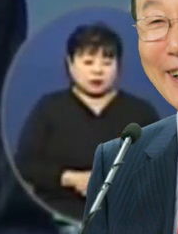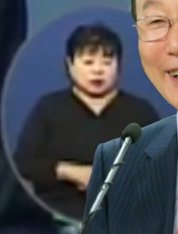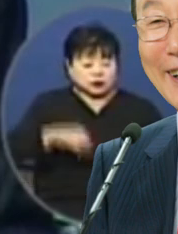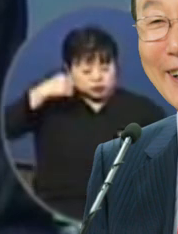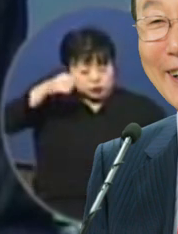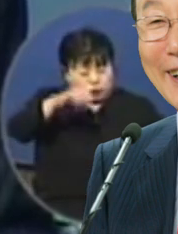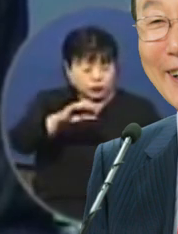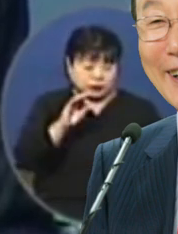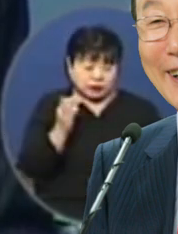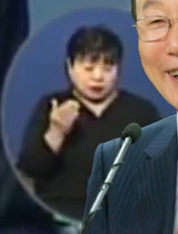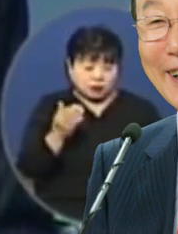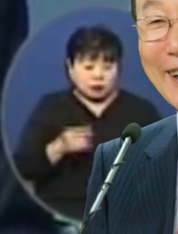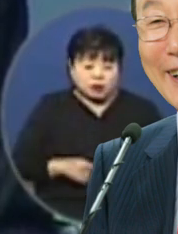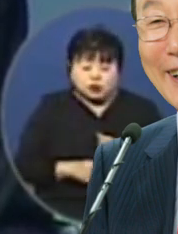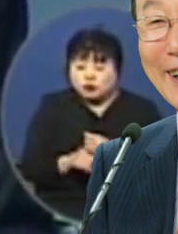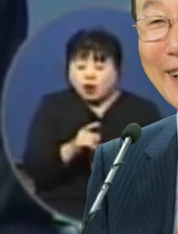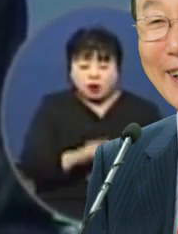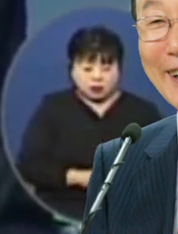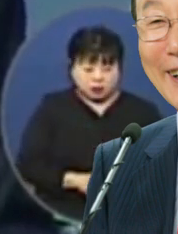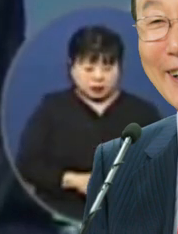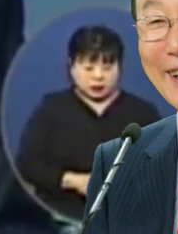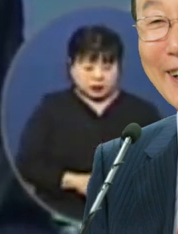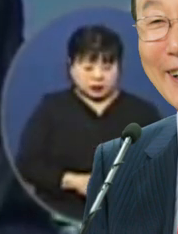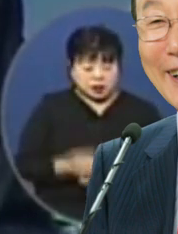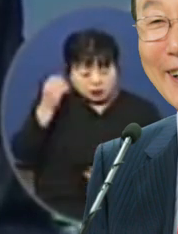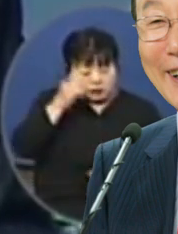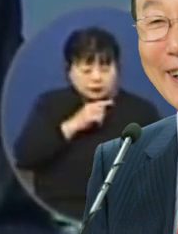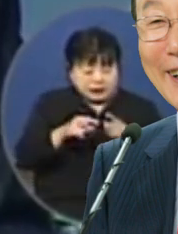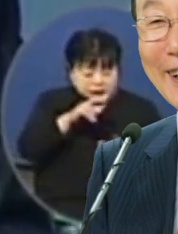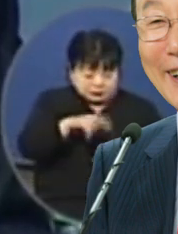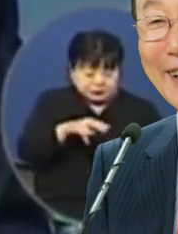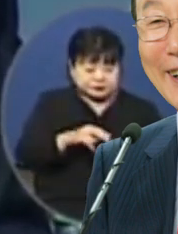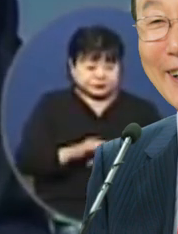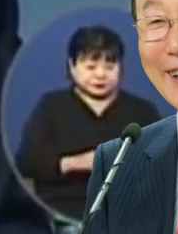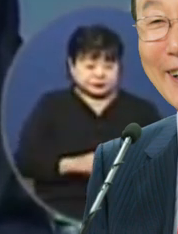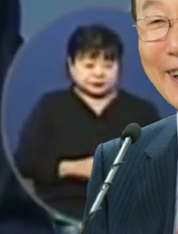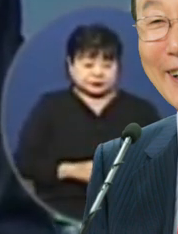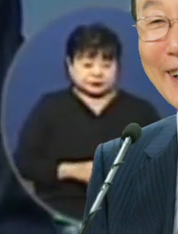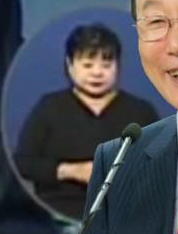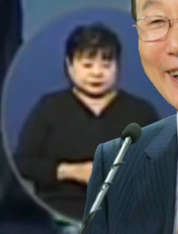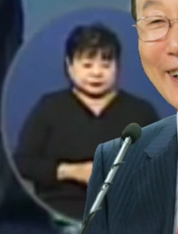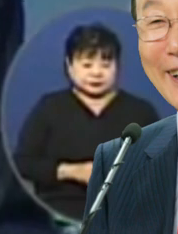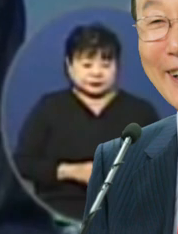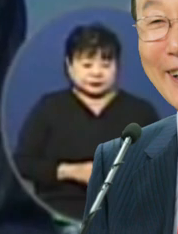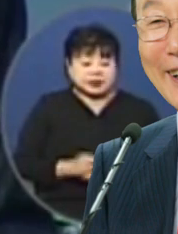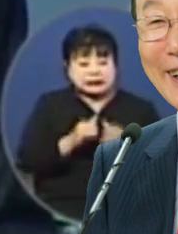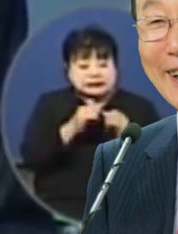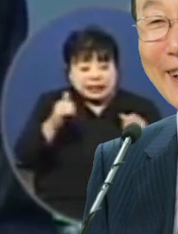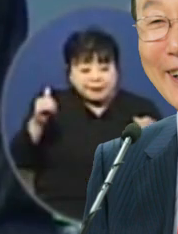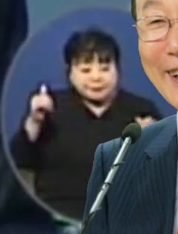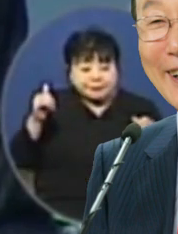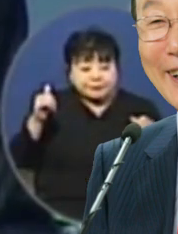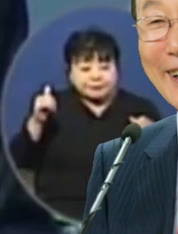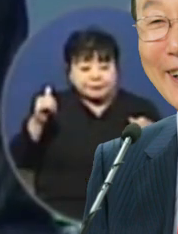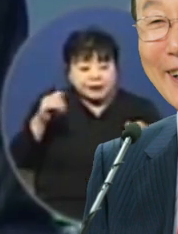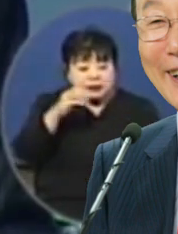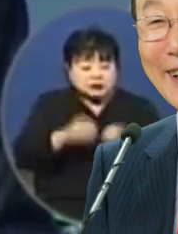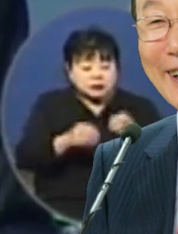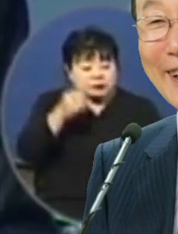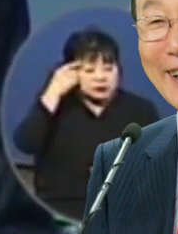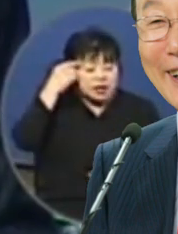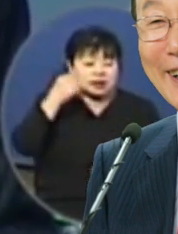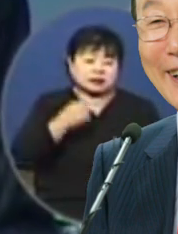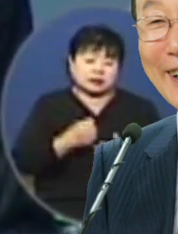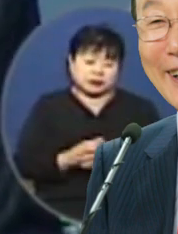댄스홀이 되고 왜 이렇게 되느냐? 성경의 하나님 말씀을 인간의 작품이라고 생각하기